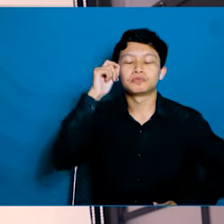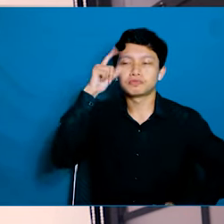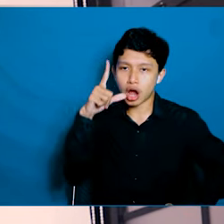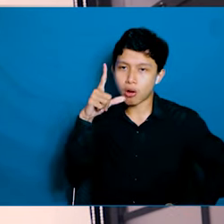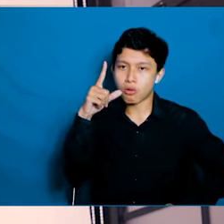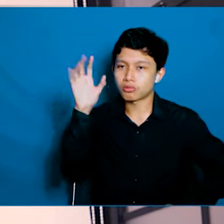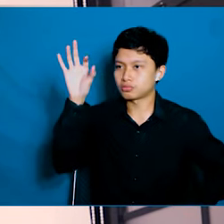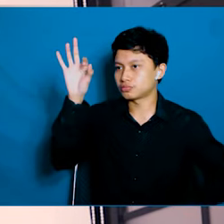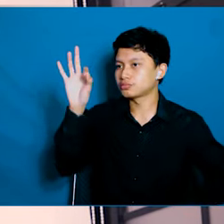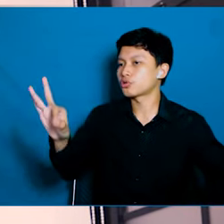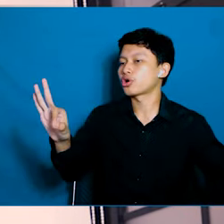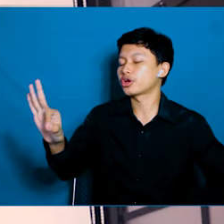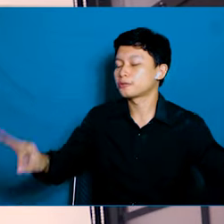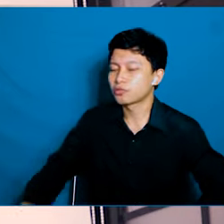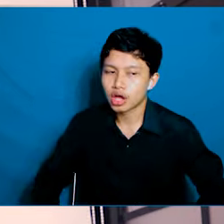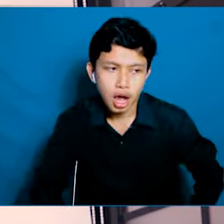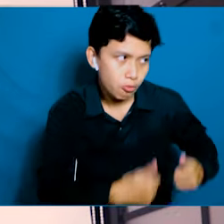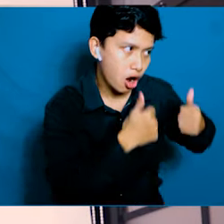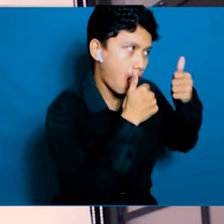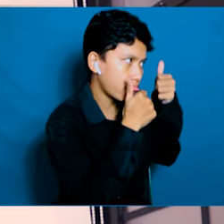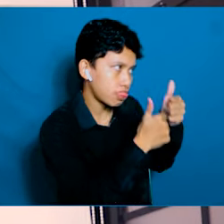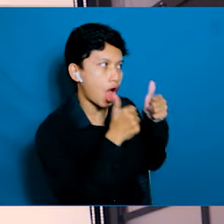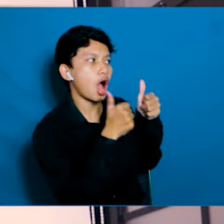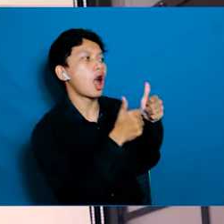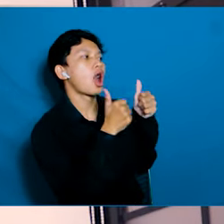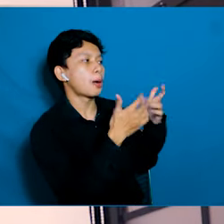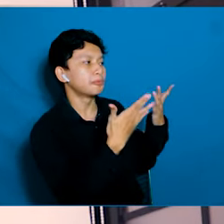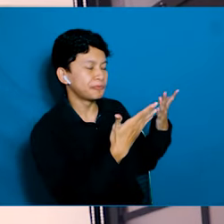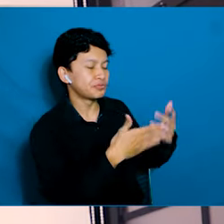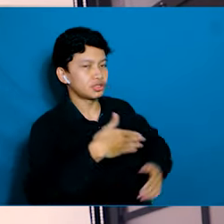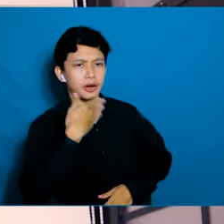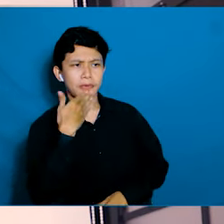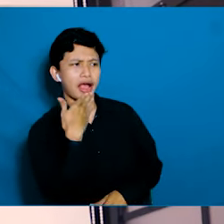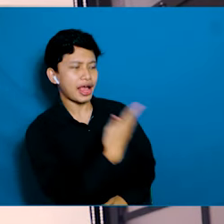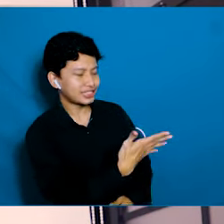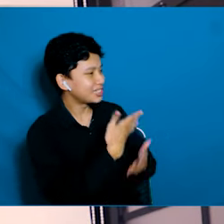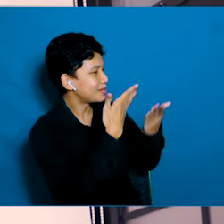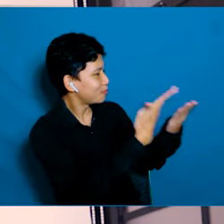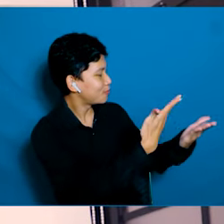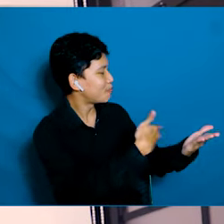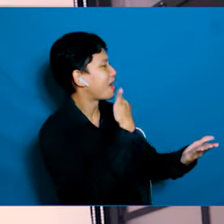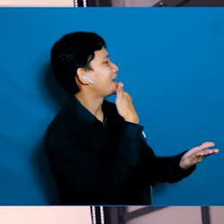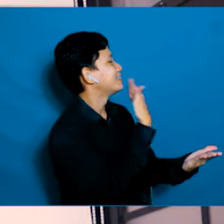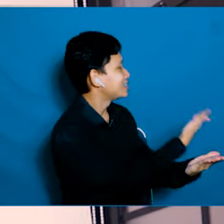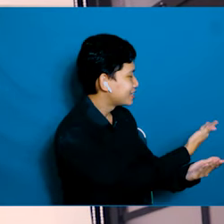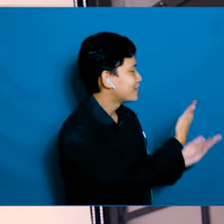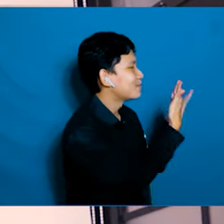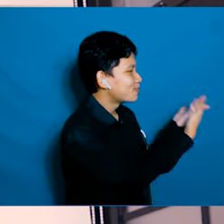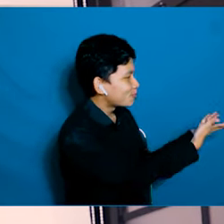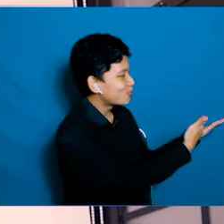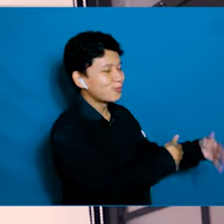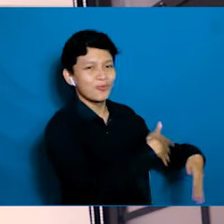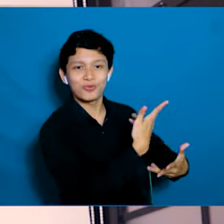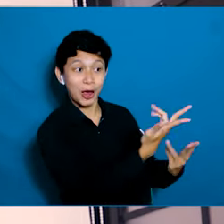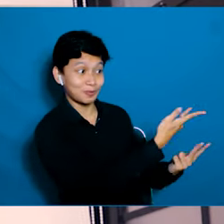terbangun begitu. Oke, mantap sekali. Terima kasih sekali Mbak Ipung, Bu Nuning sudah hadir